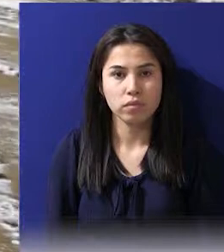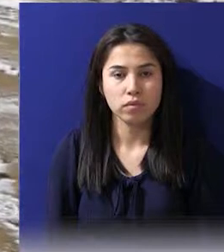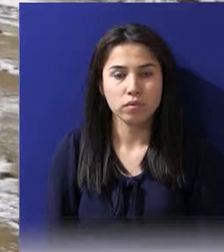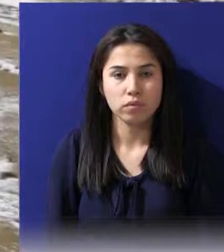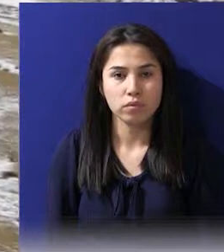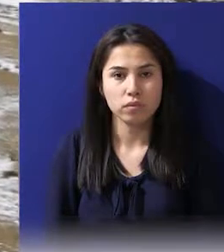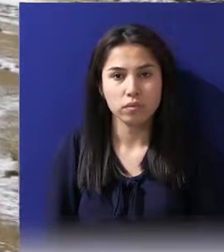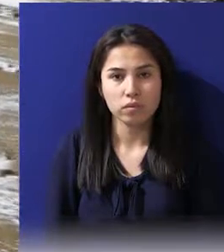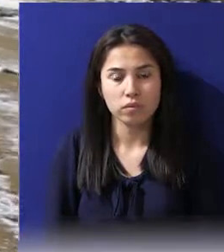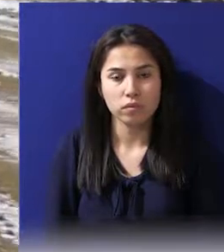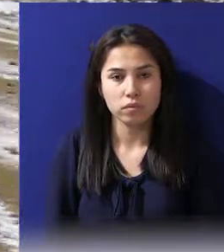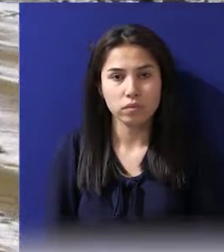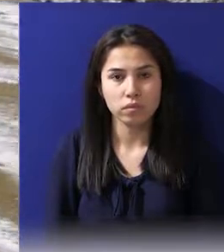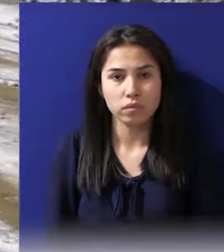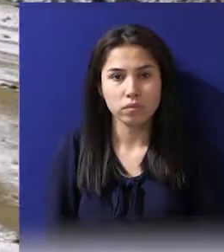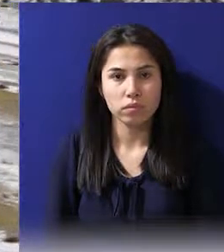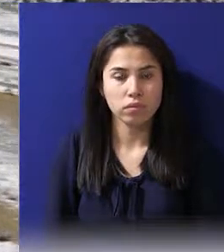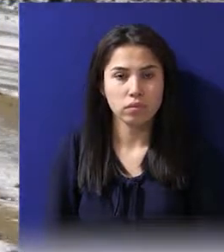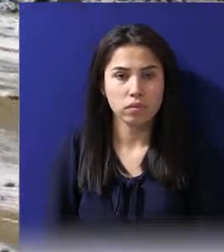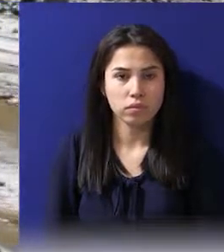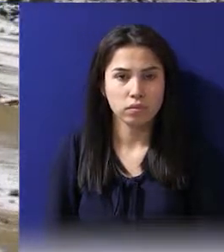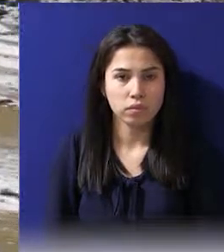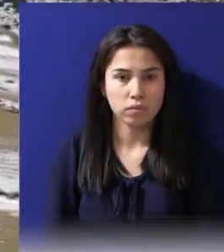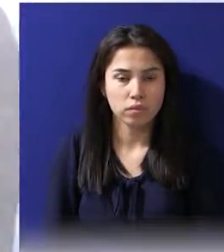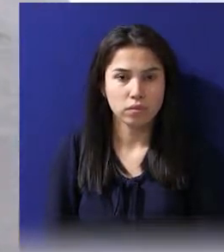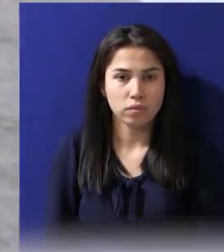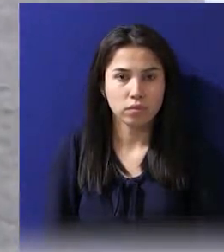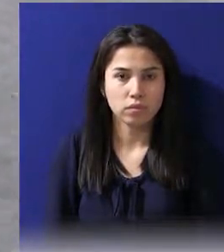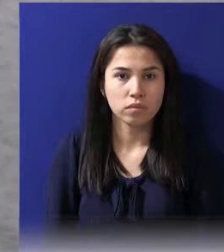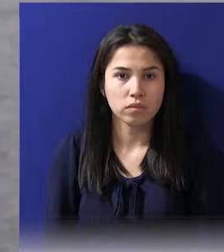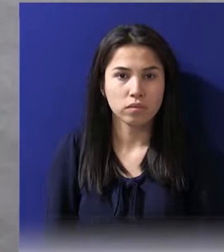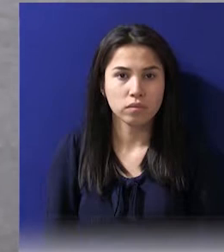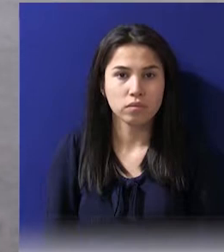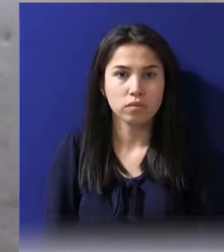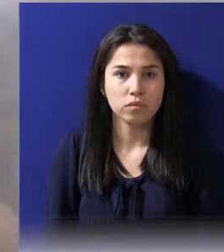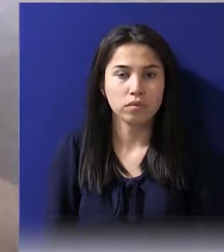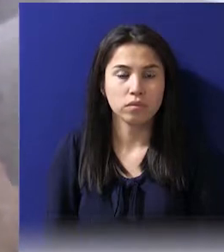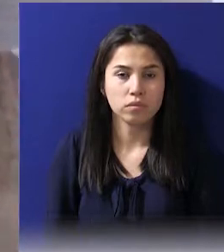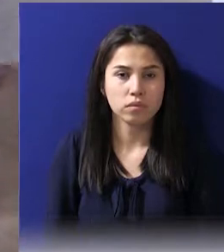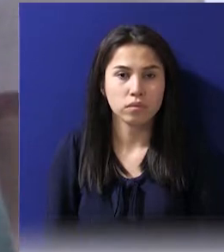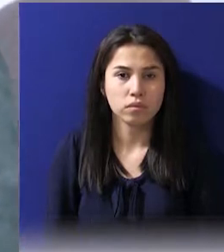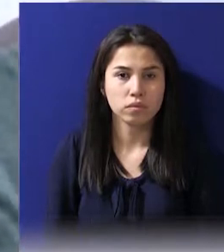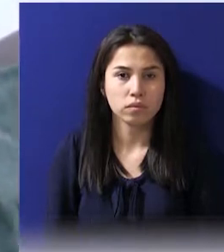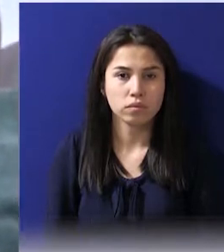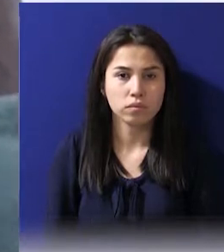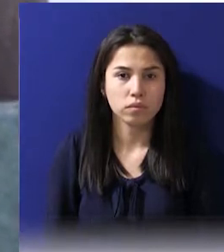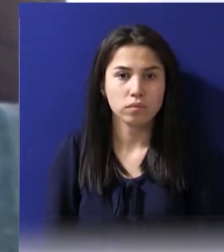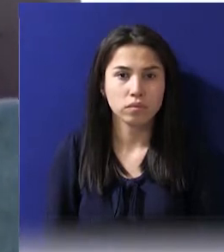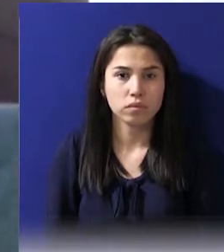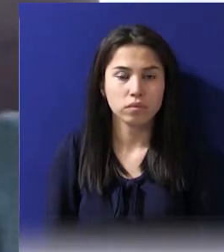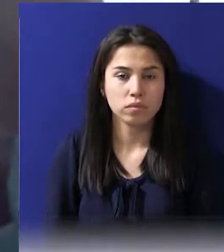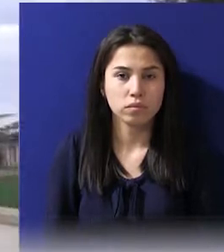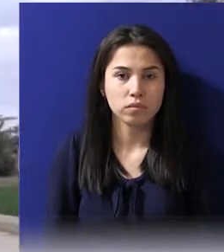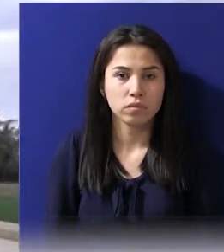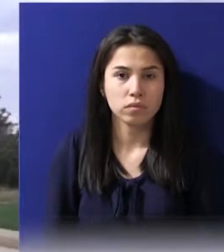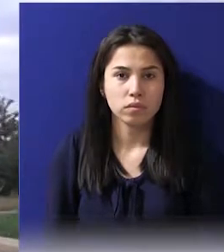жетеді. Тесінше аймақта соңғы 2-3 жылда тұралай бастаған бұл салаға ерекше көңіл бөлінді. Мәселен, бүгінде облыс бойынша 3441